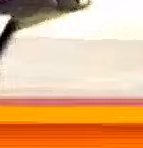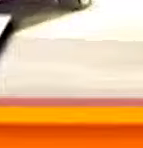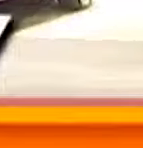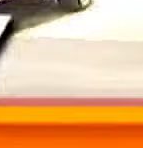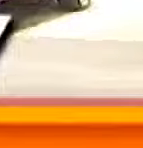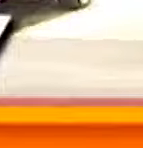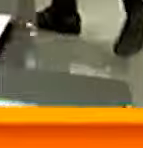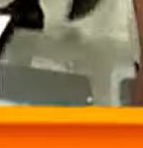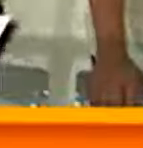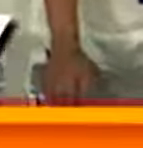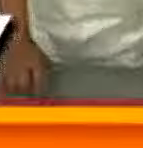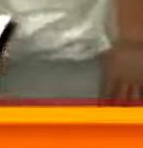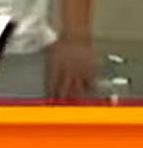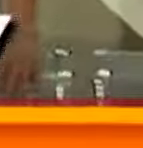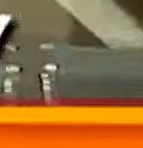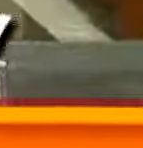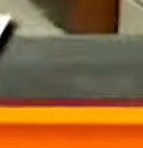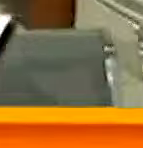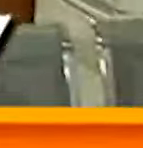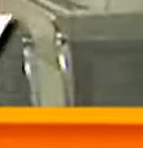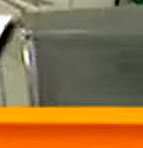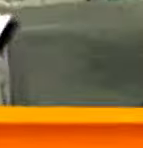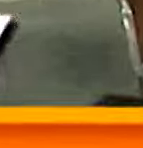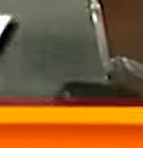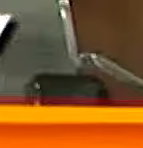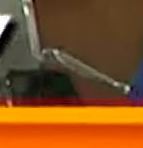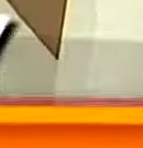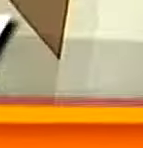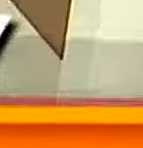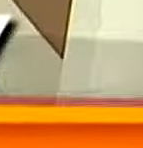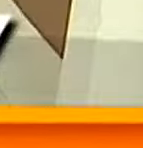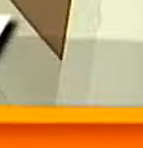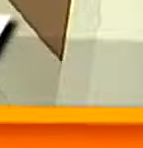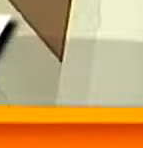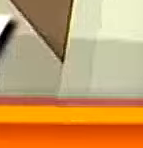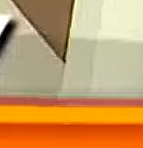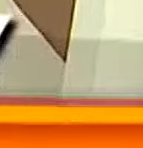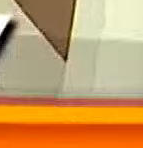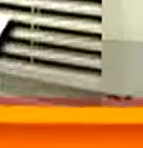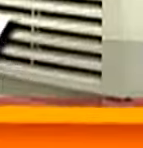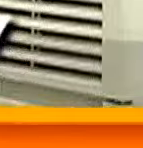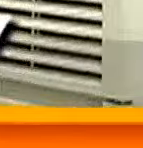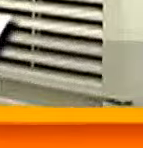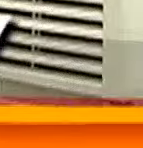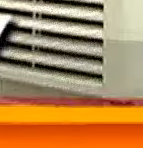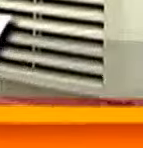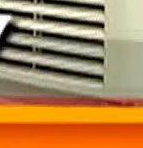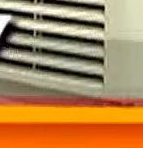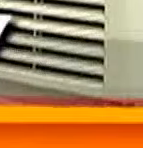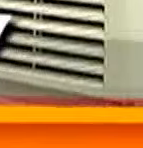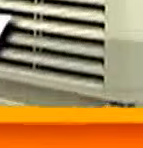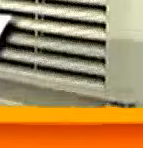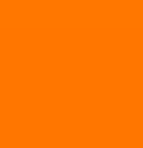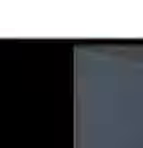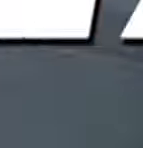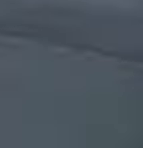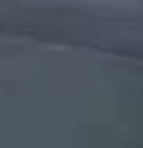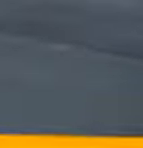Detention facility sa Kamara kung saan ikukulong si Pastor Apollo Quiboloy, nakahanda na at ipinasilip sa News 5.